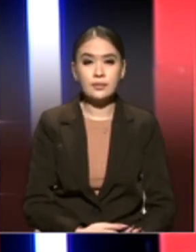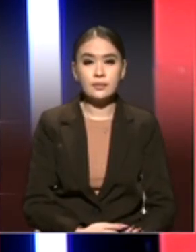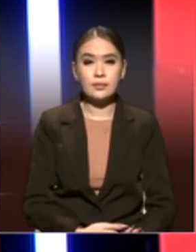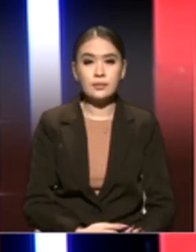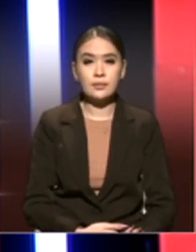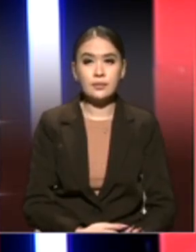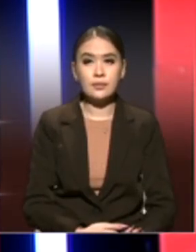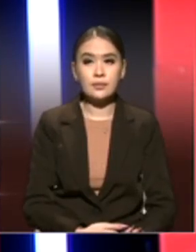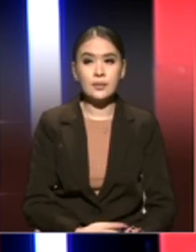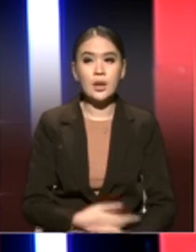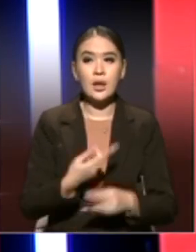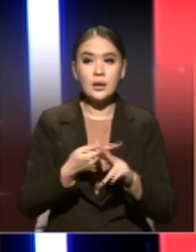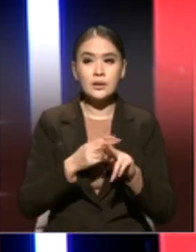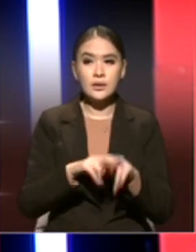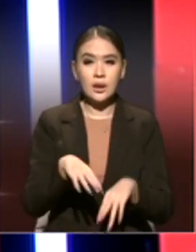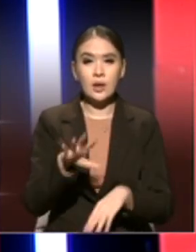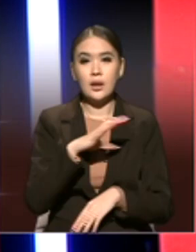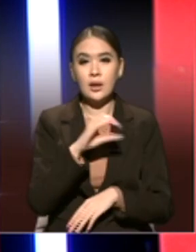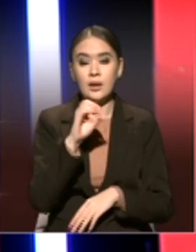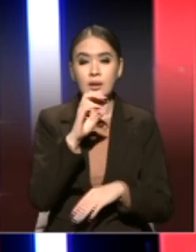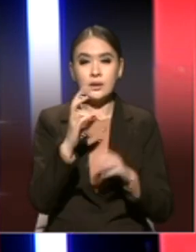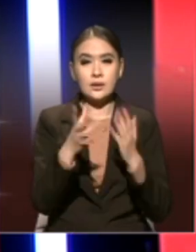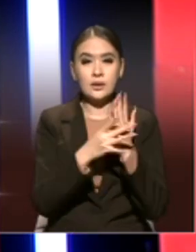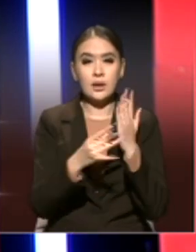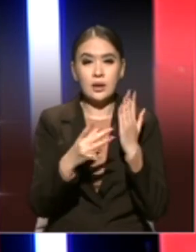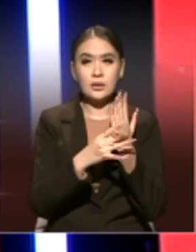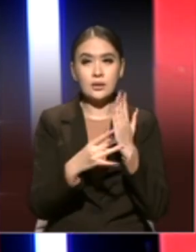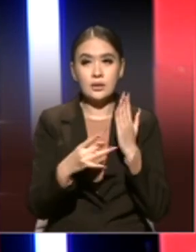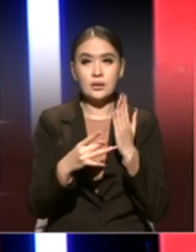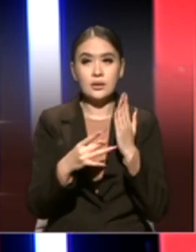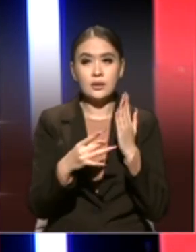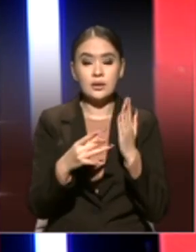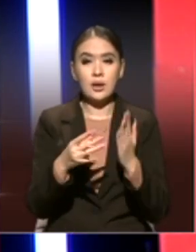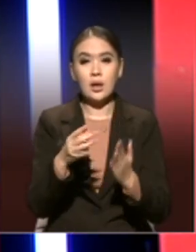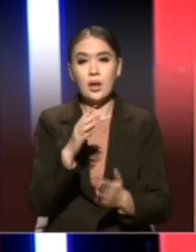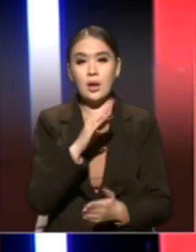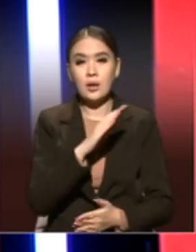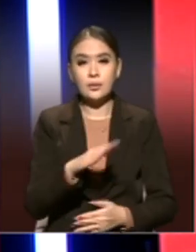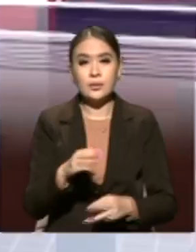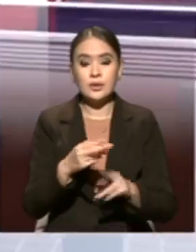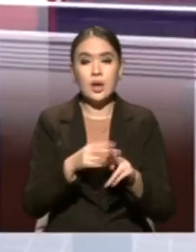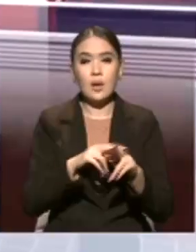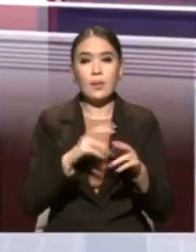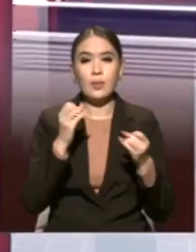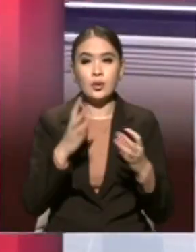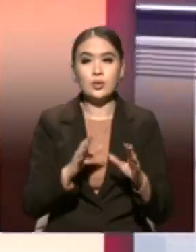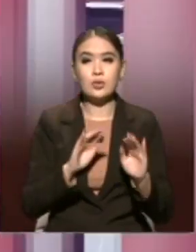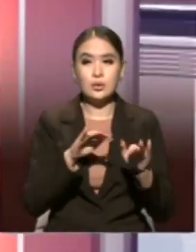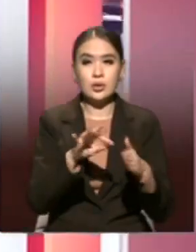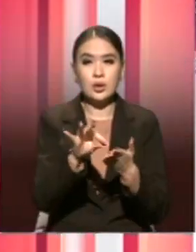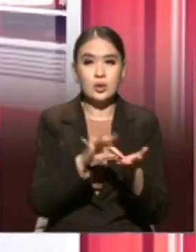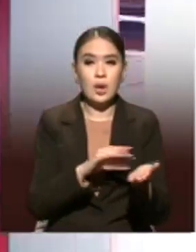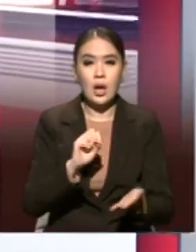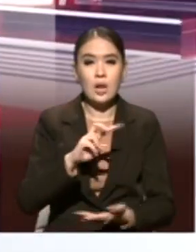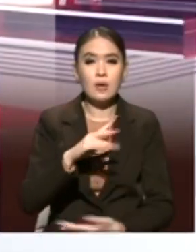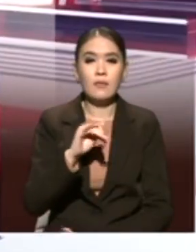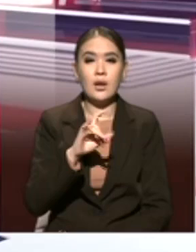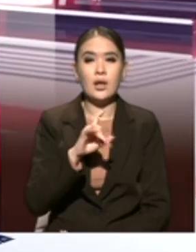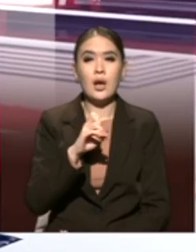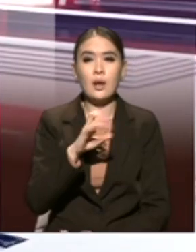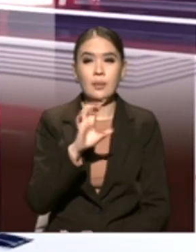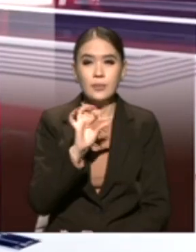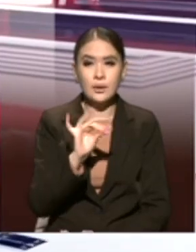Мінекей, ұбыты тапсырмай түсу мүмкіндігін, оқуға түсу мүмкіндігін пайдаланғандар. Әл-Фараби атындағы Қазақ ұлттық университеті,